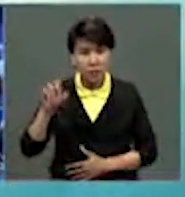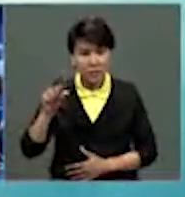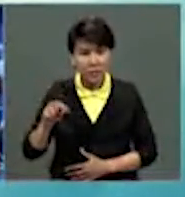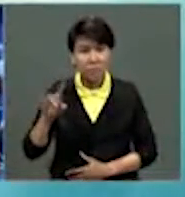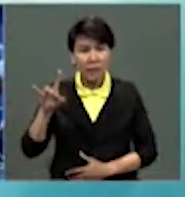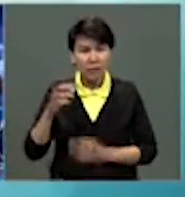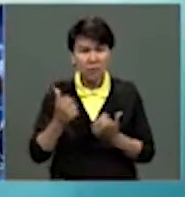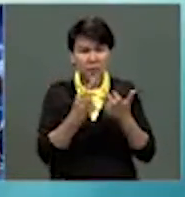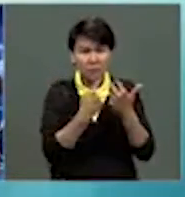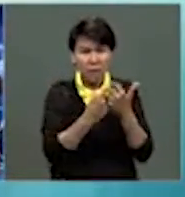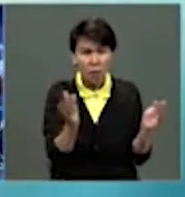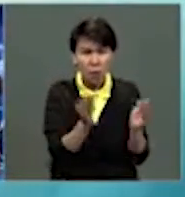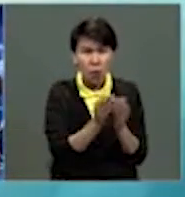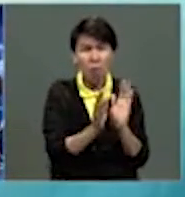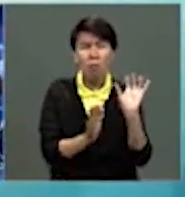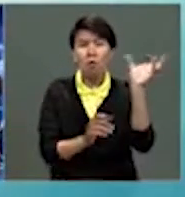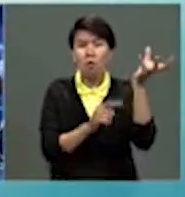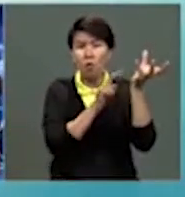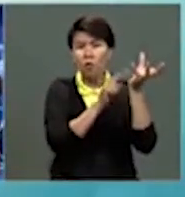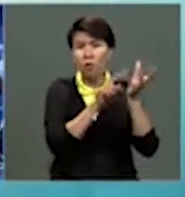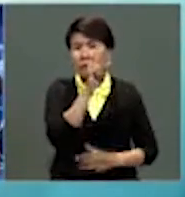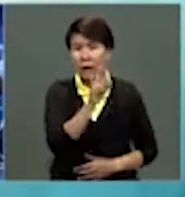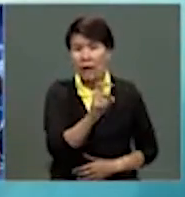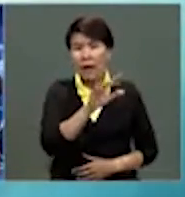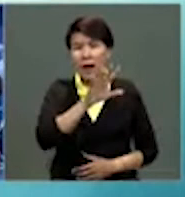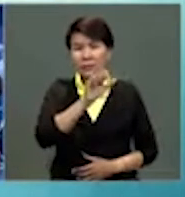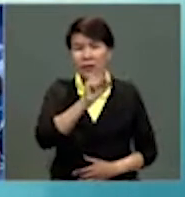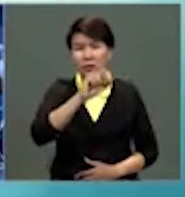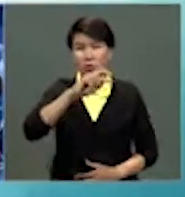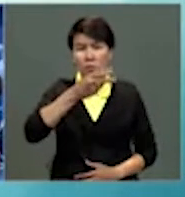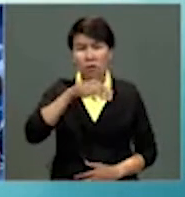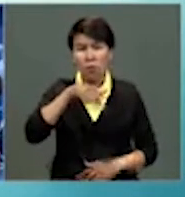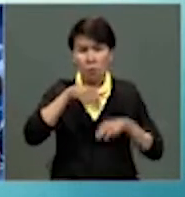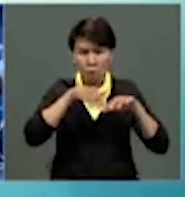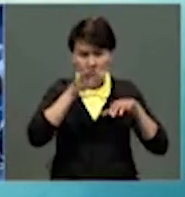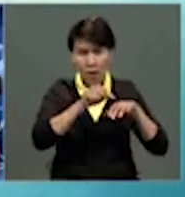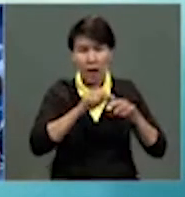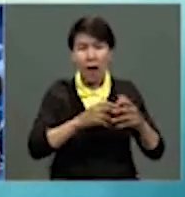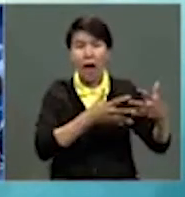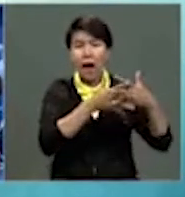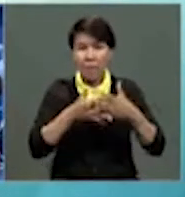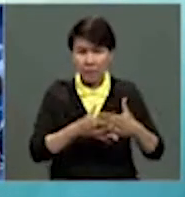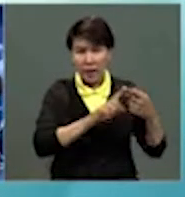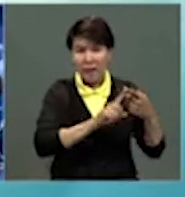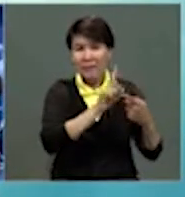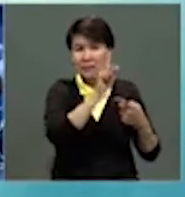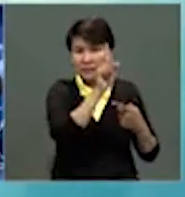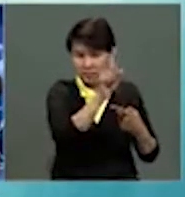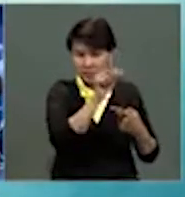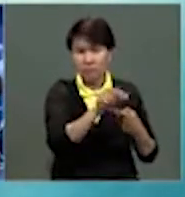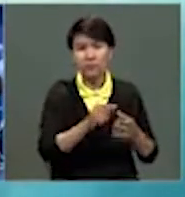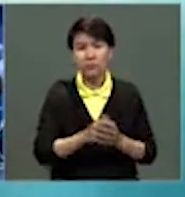ศพเพิ่มขึ้นกับเมื่อวานนี้ทำให้ยอดรวมเสียชีวิตไปแล้ว550205กว่าจบนะครับฉันนาฬิกายาอยู่กับที่ 1 New Case